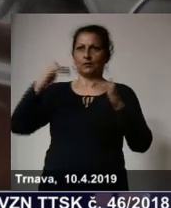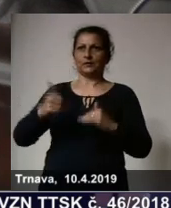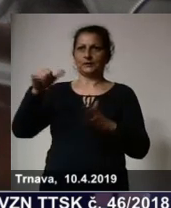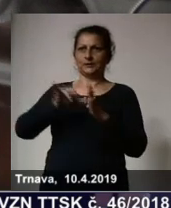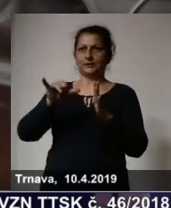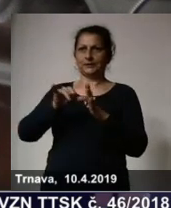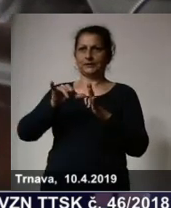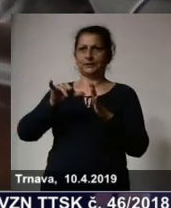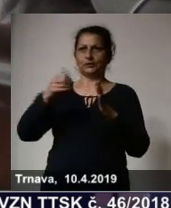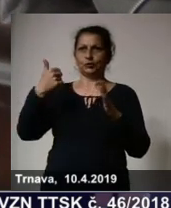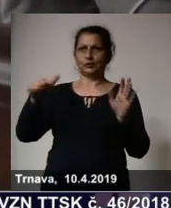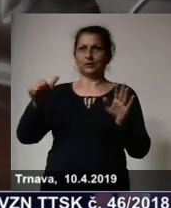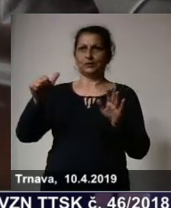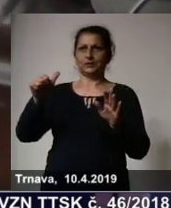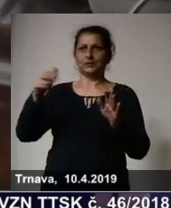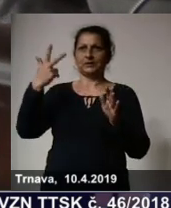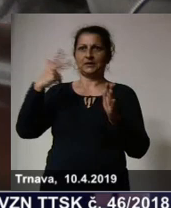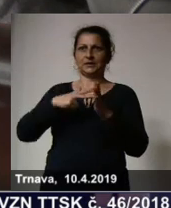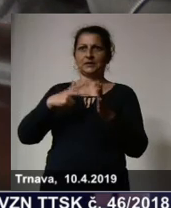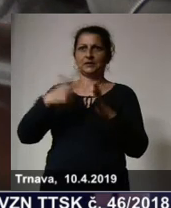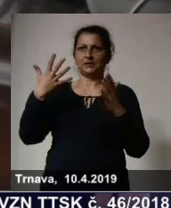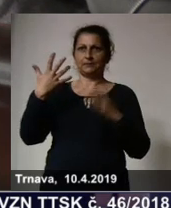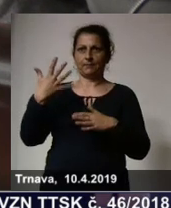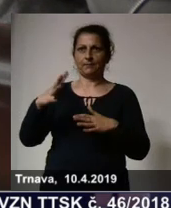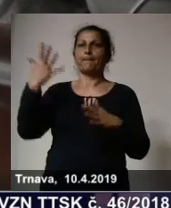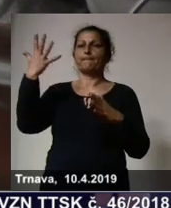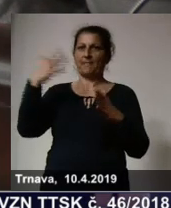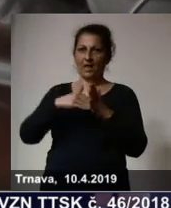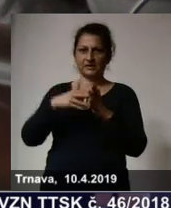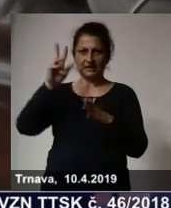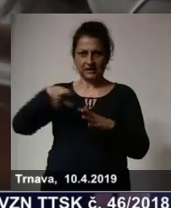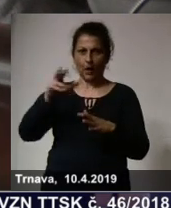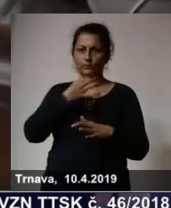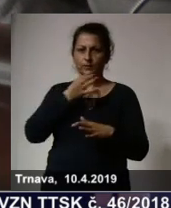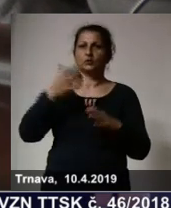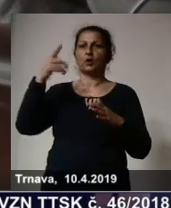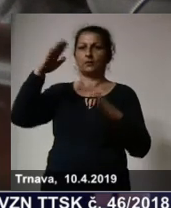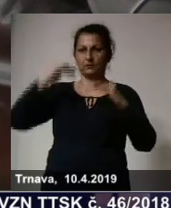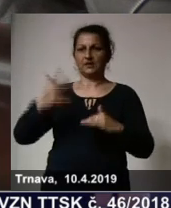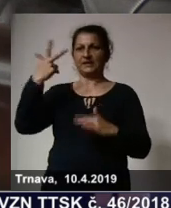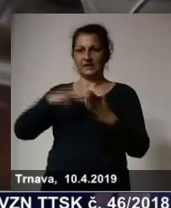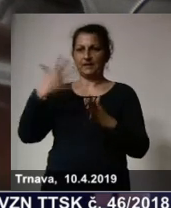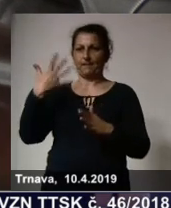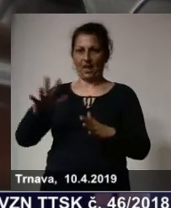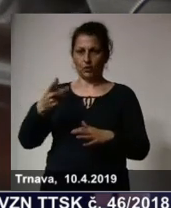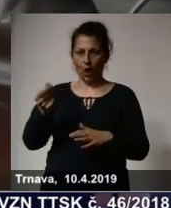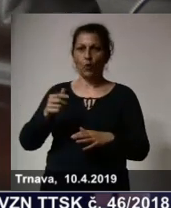menej právno-technického charakteru, čo sa týka možných